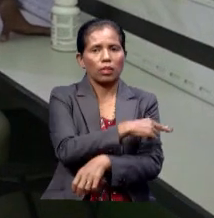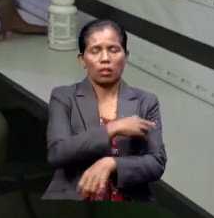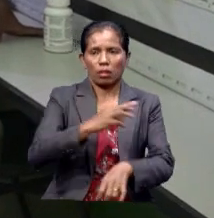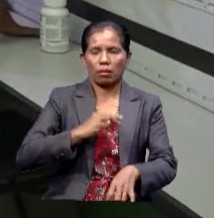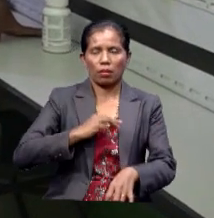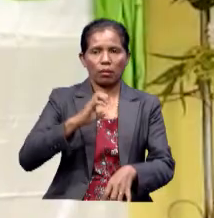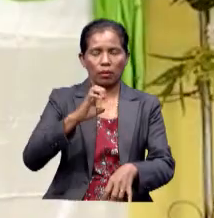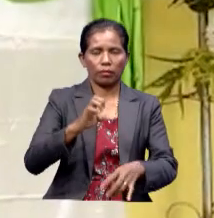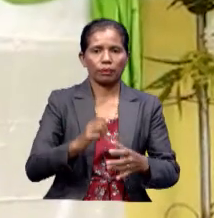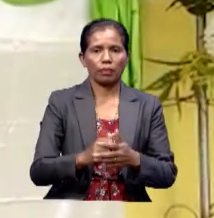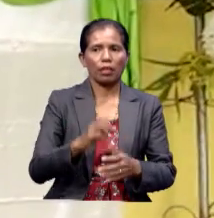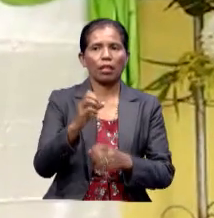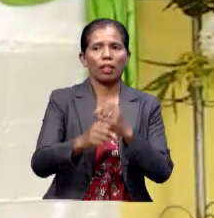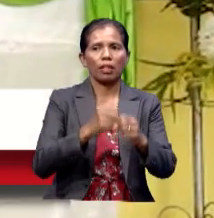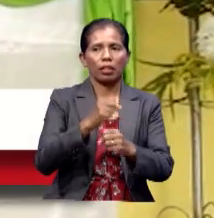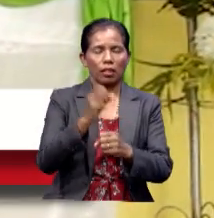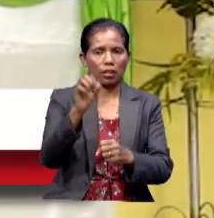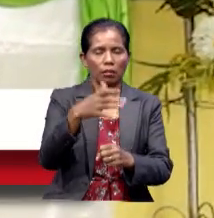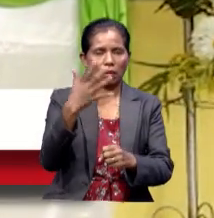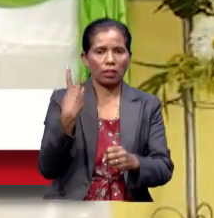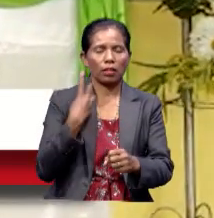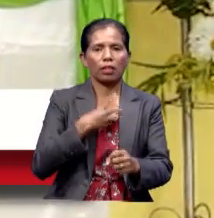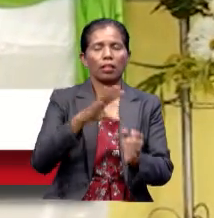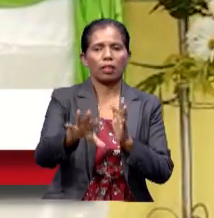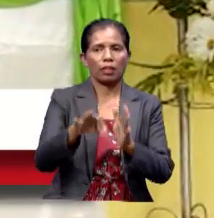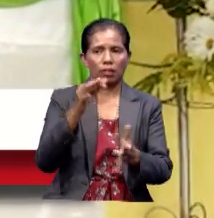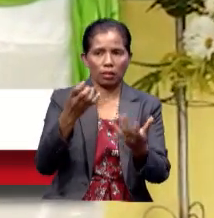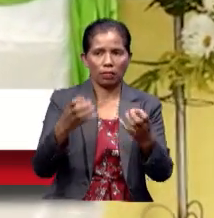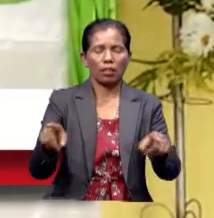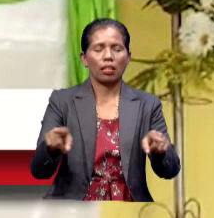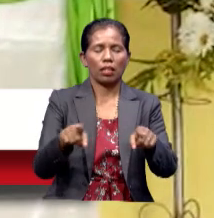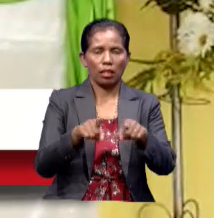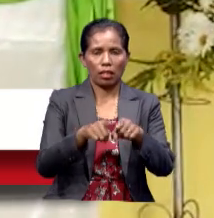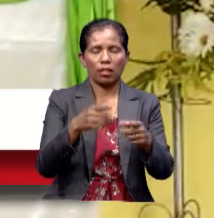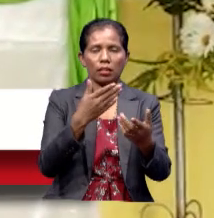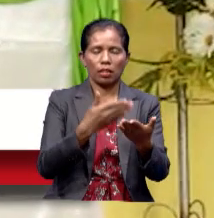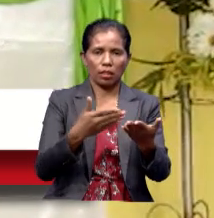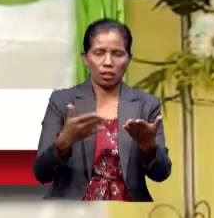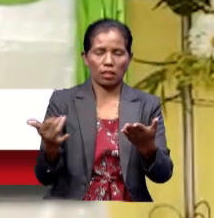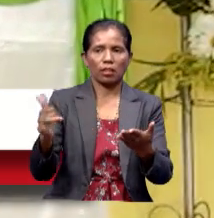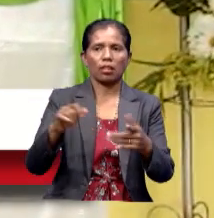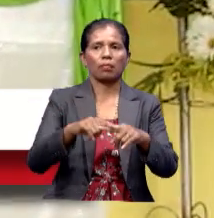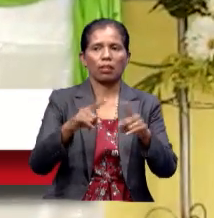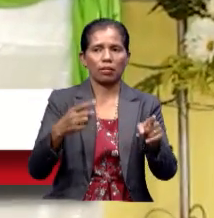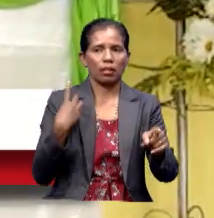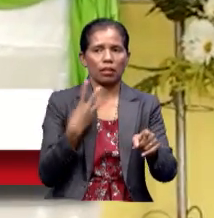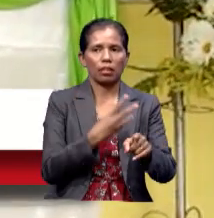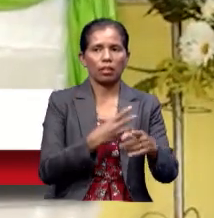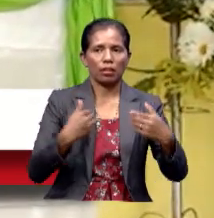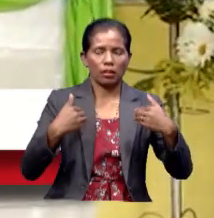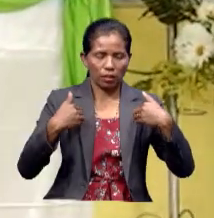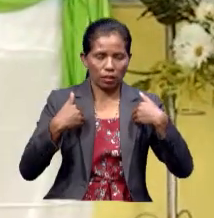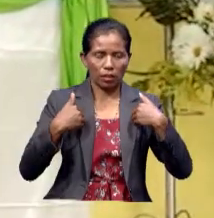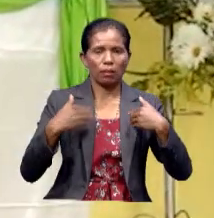no bot barak ma kita hetan ona ane sambaya ekipamentu sira Maybe kita sih problem lah pasti nih ada kurus